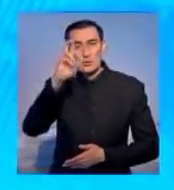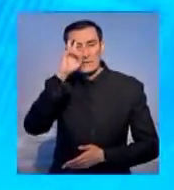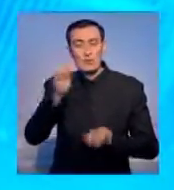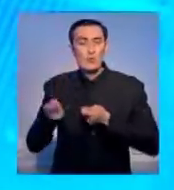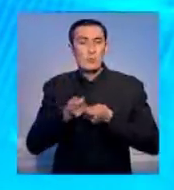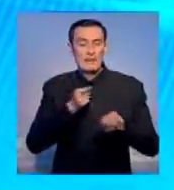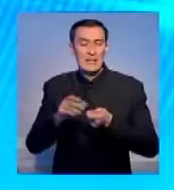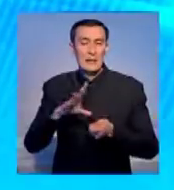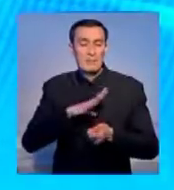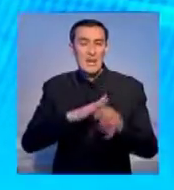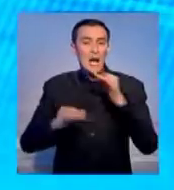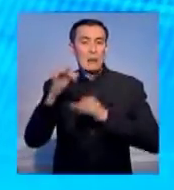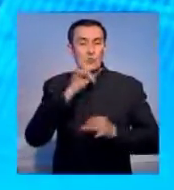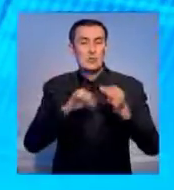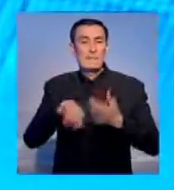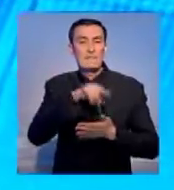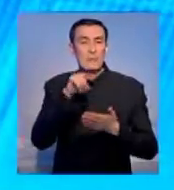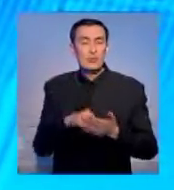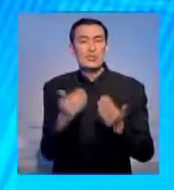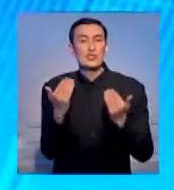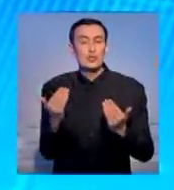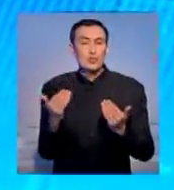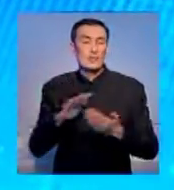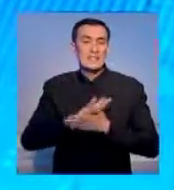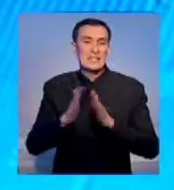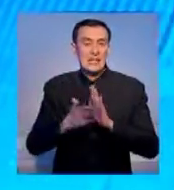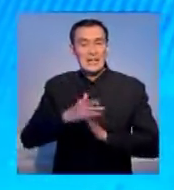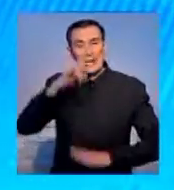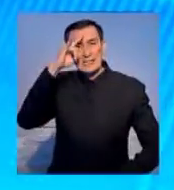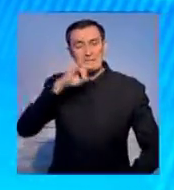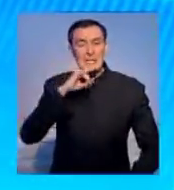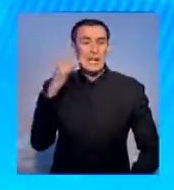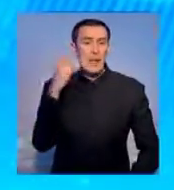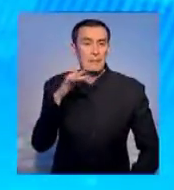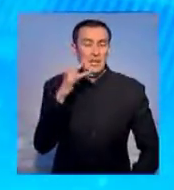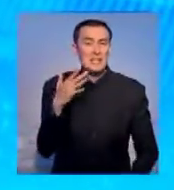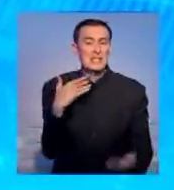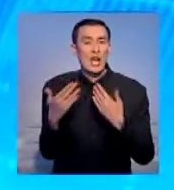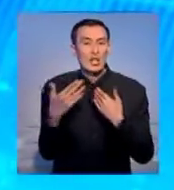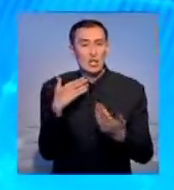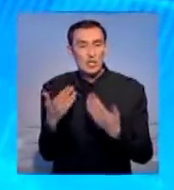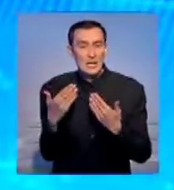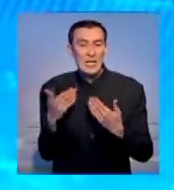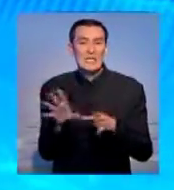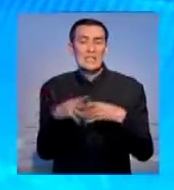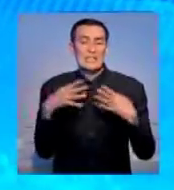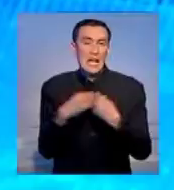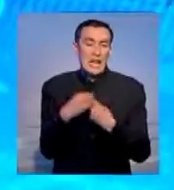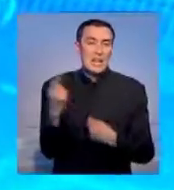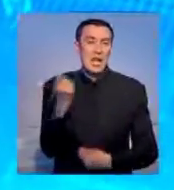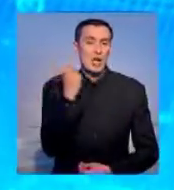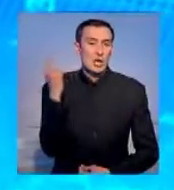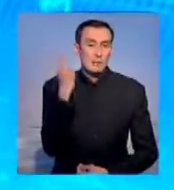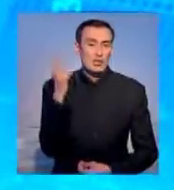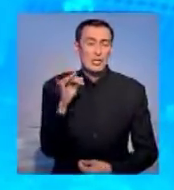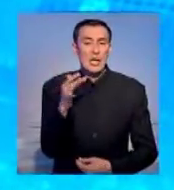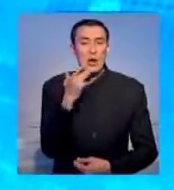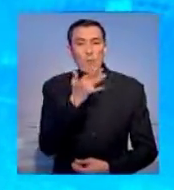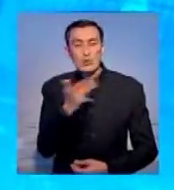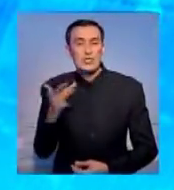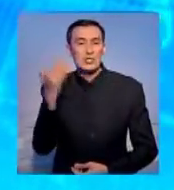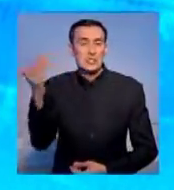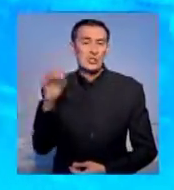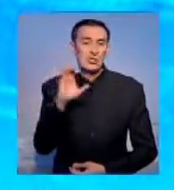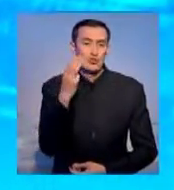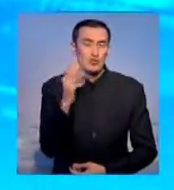государственного управления. Были обсуждены вопросы по текущему состоянию казахстанско-американских отношений, социальной и